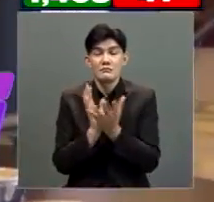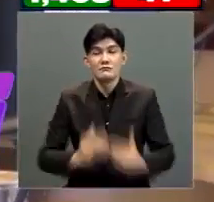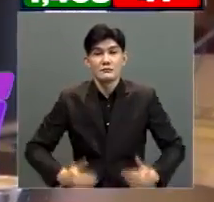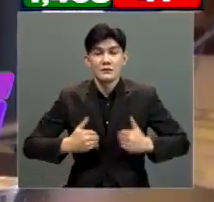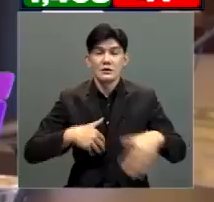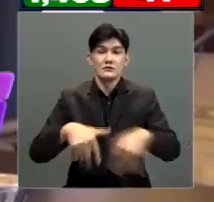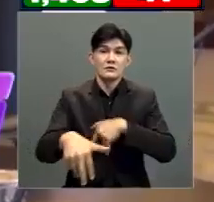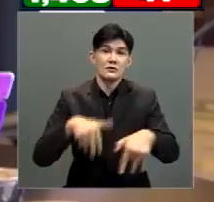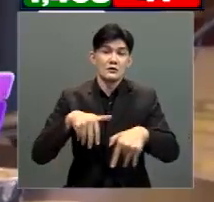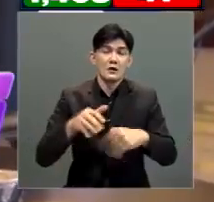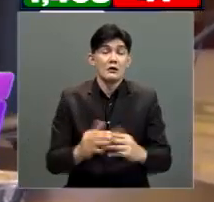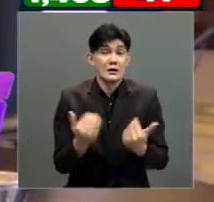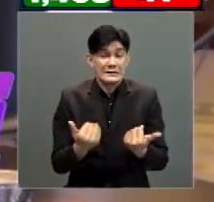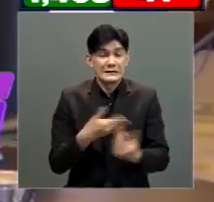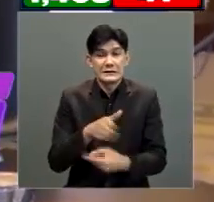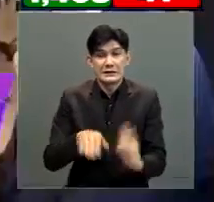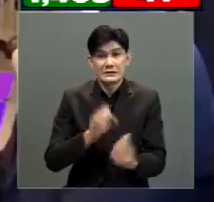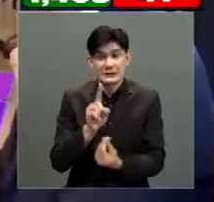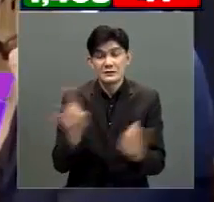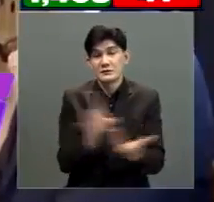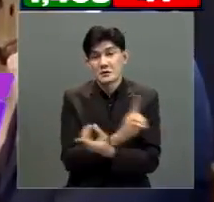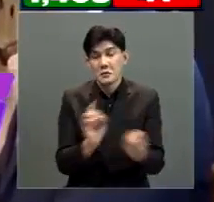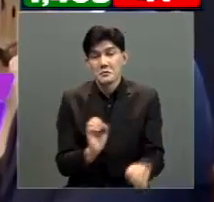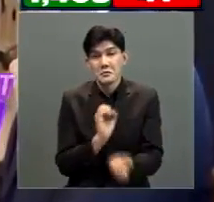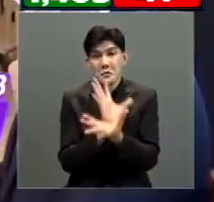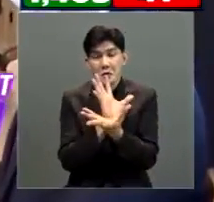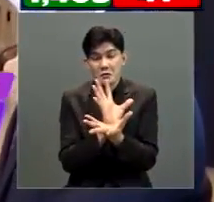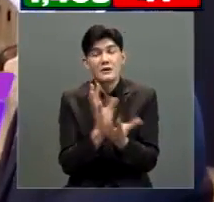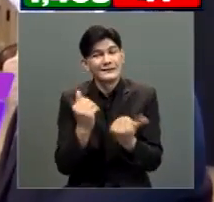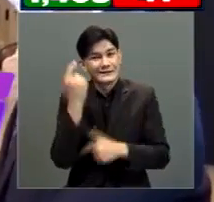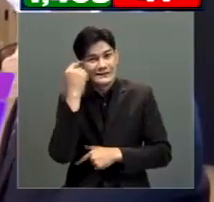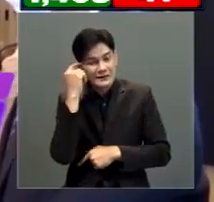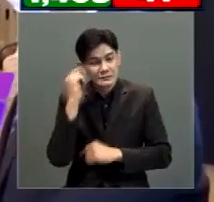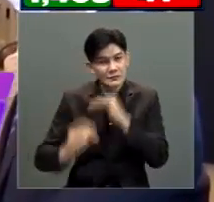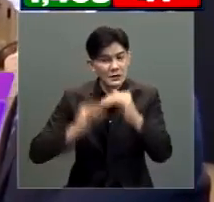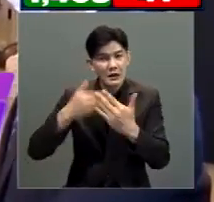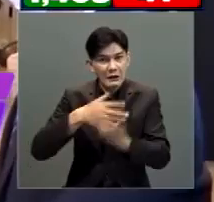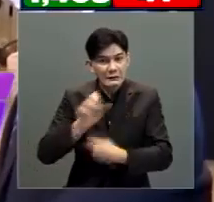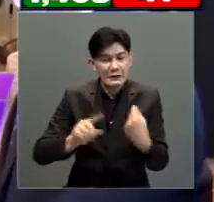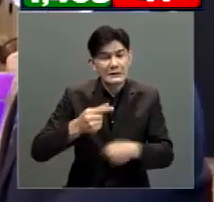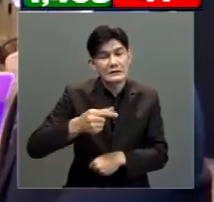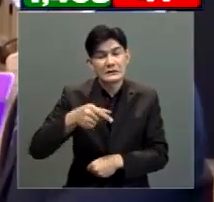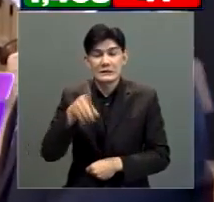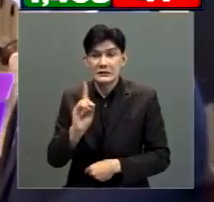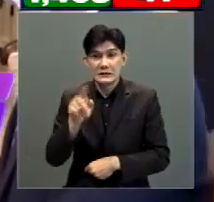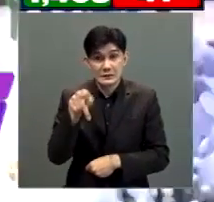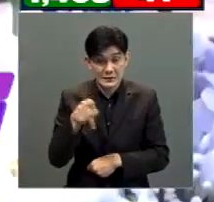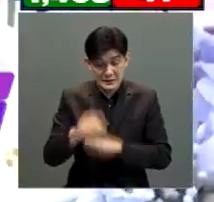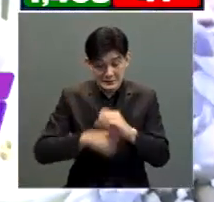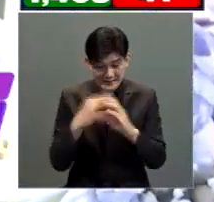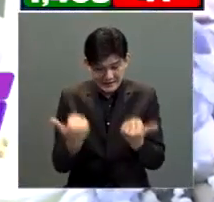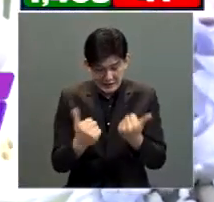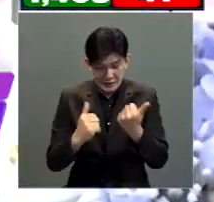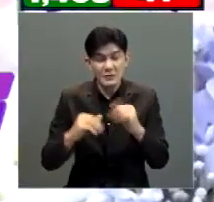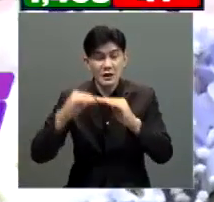ความเป็นอยู่ของประชาชนรวมถึงเศรษฐกิจและสังคมที่อาจจุดรั้งอัตราการเติบโตของ GDP โลกนี้ในปีนี้นะ